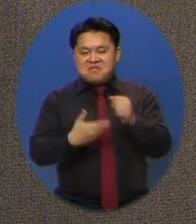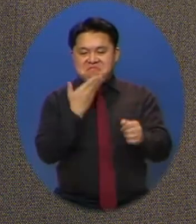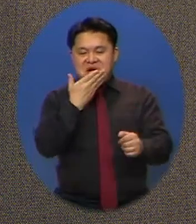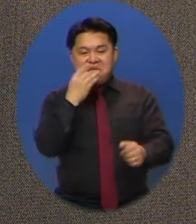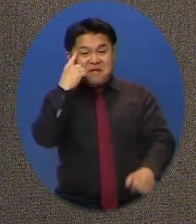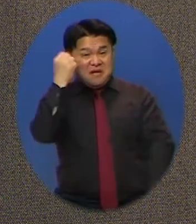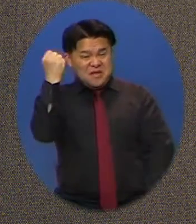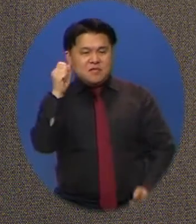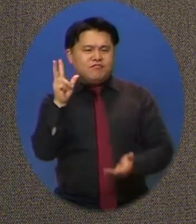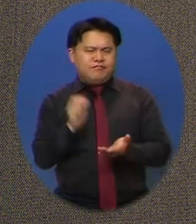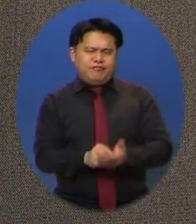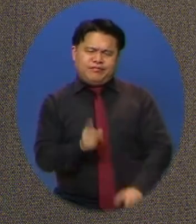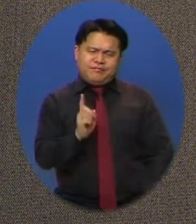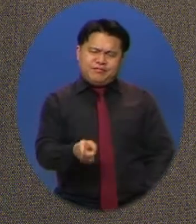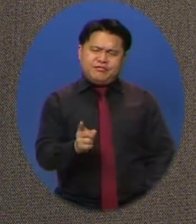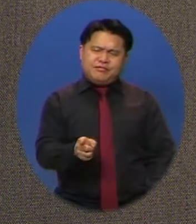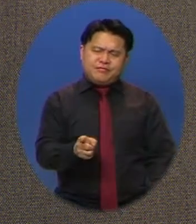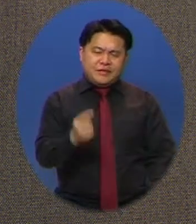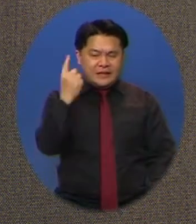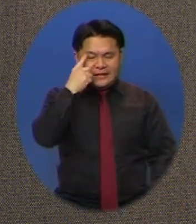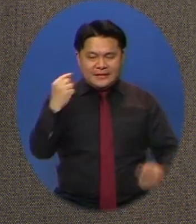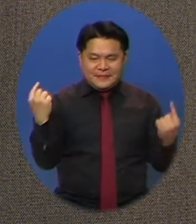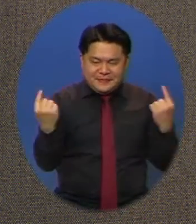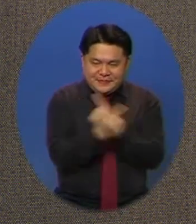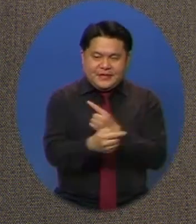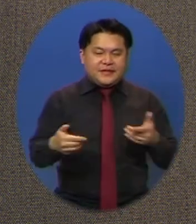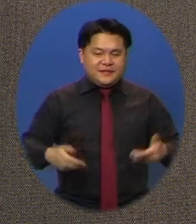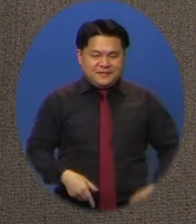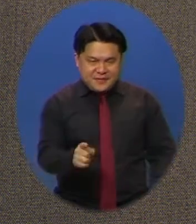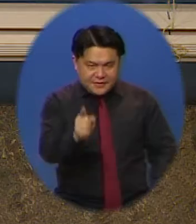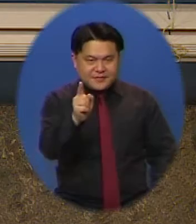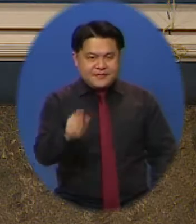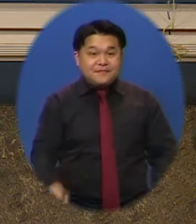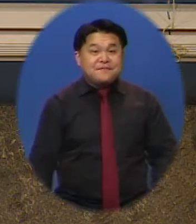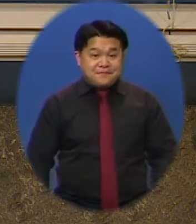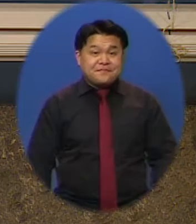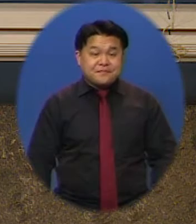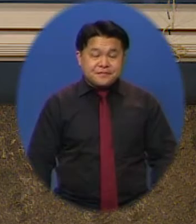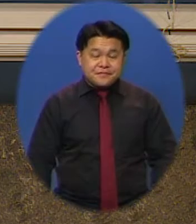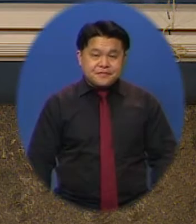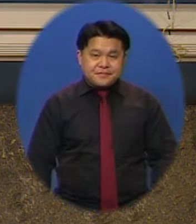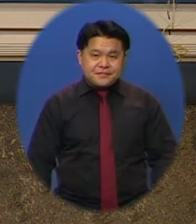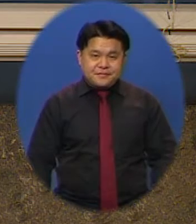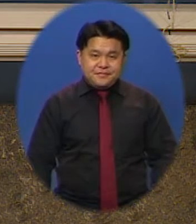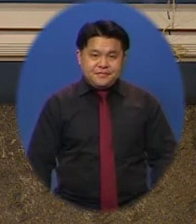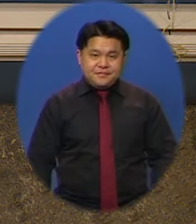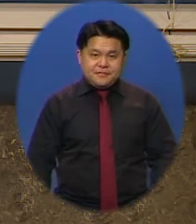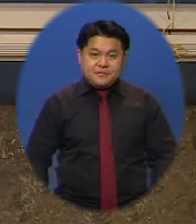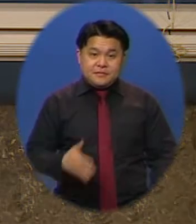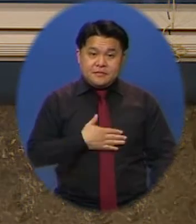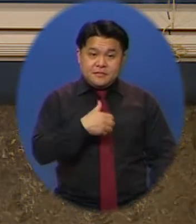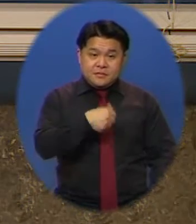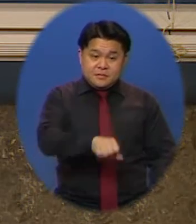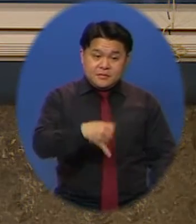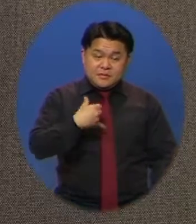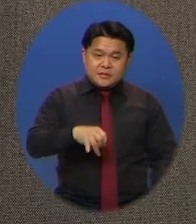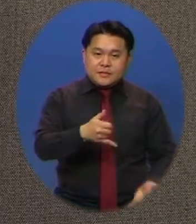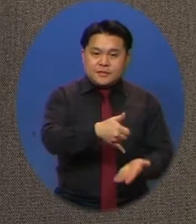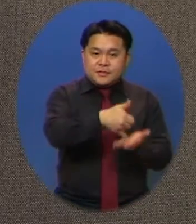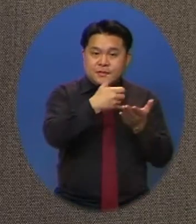자기의 소유로 생각하는 생각을 좀 버려야 되지 않을까 이렇게 생각이 됩니다. 자기 자식도